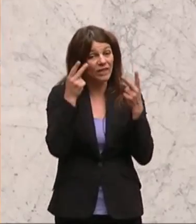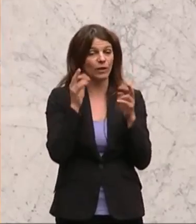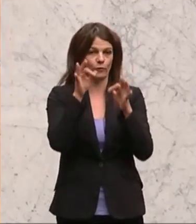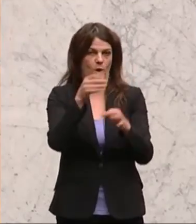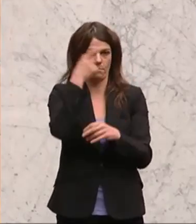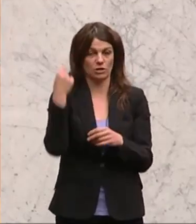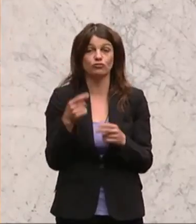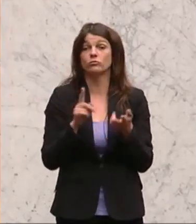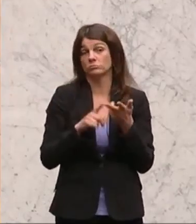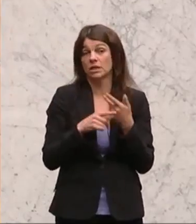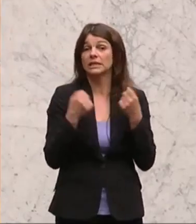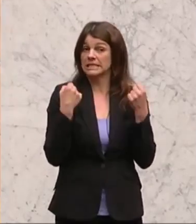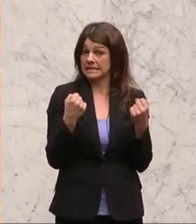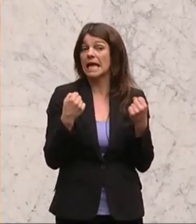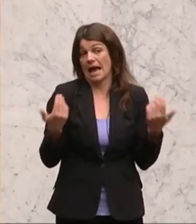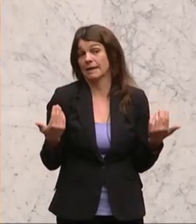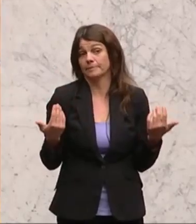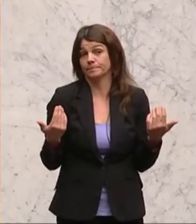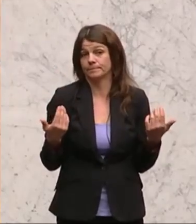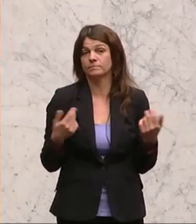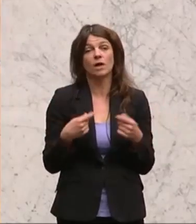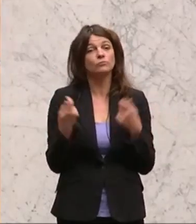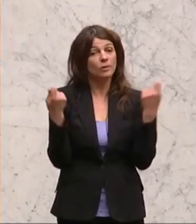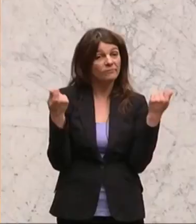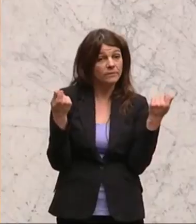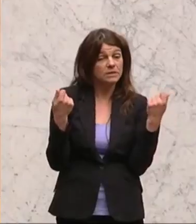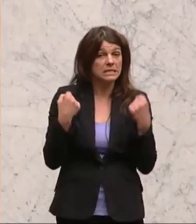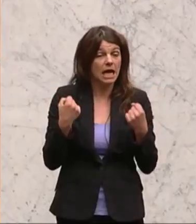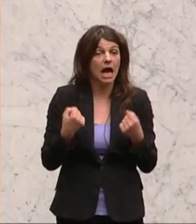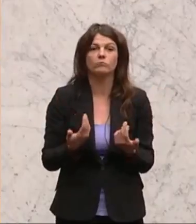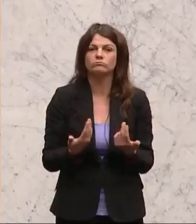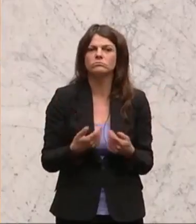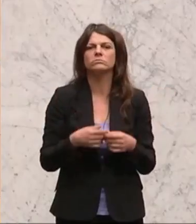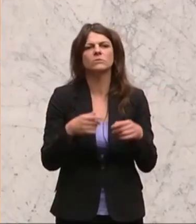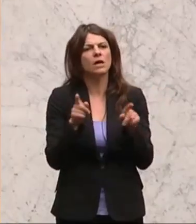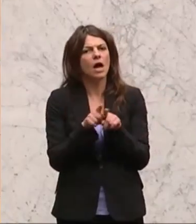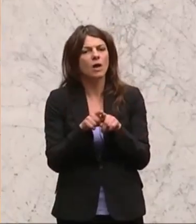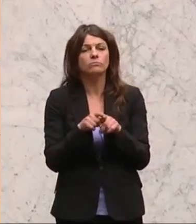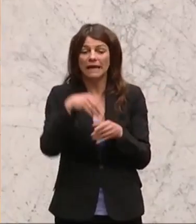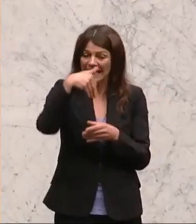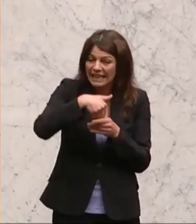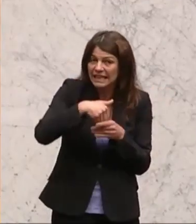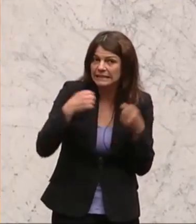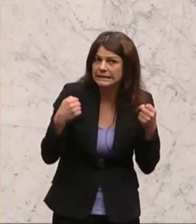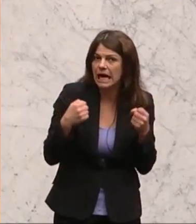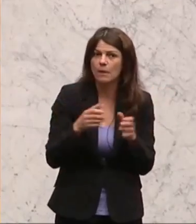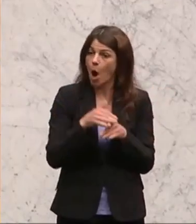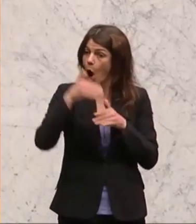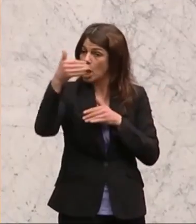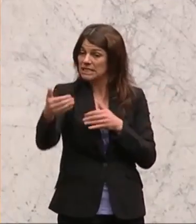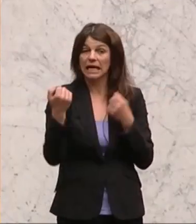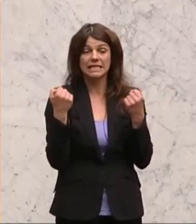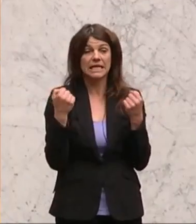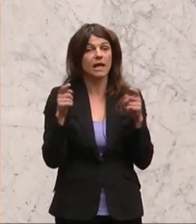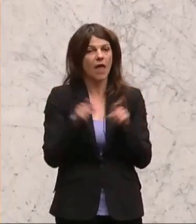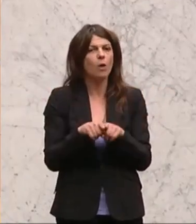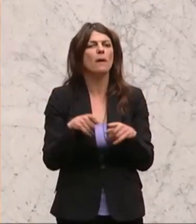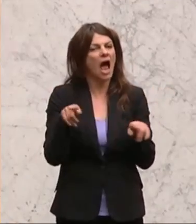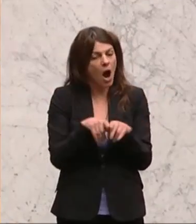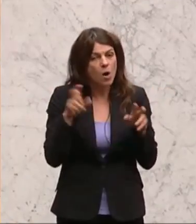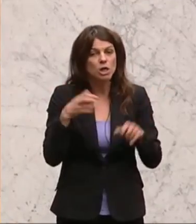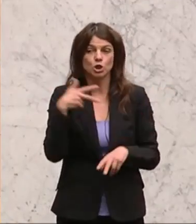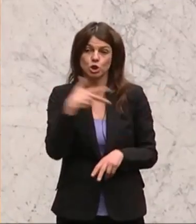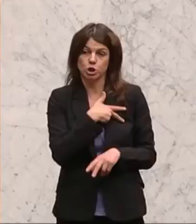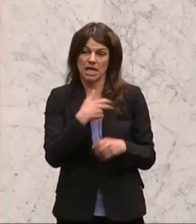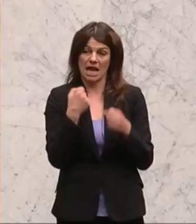dass Sicherheit im Sinne von materieller Sicherheit, vom Sinne von innerer und äußerer Sicherheit, aber auch im Sinne von sozialer